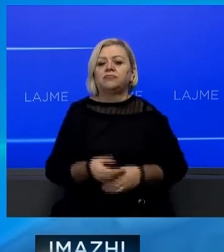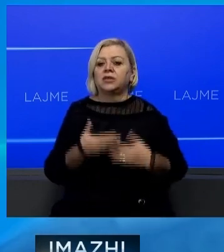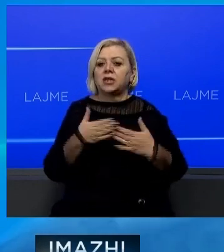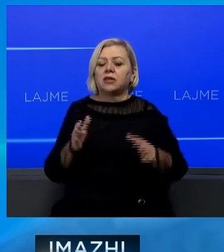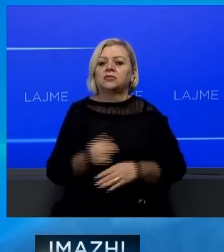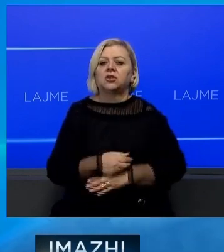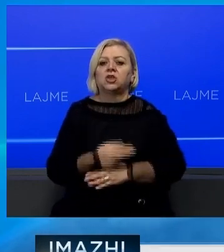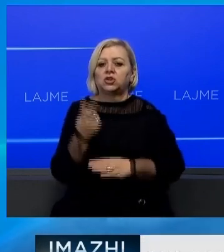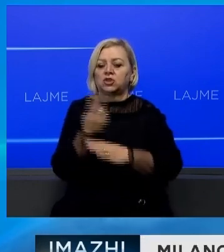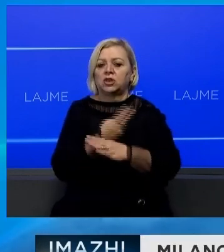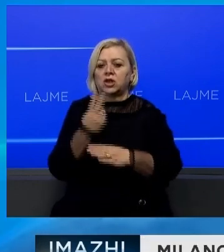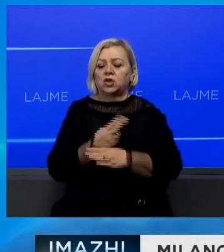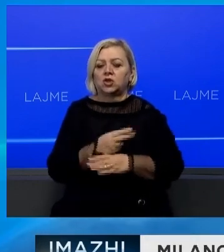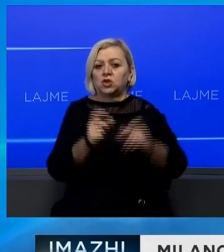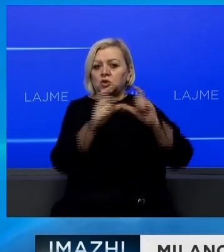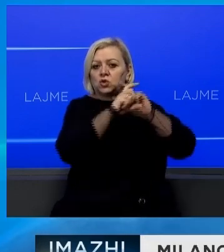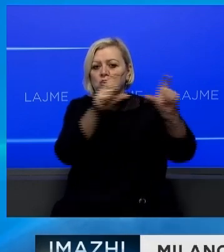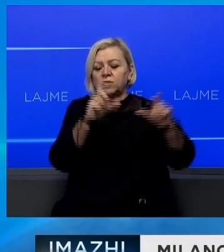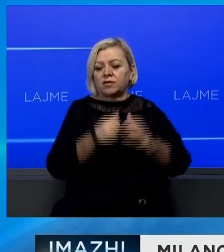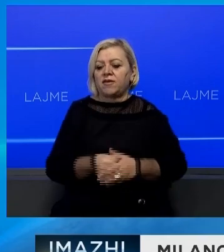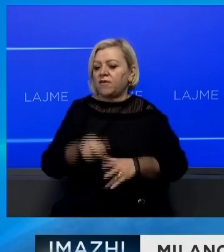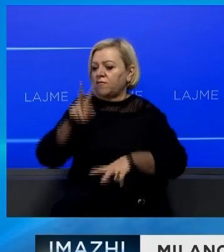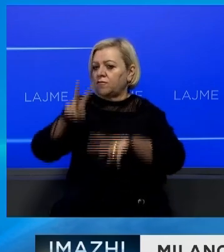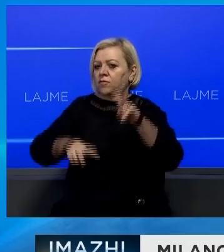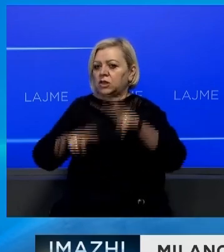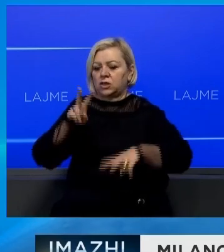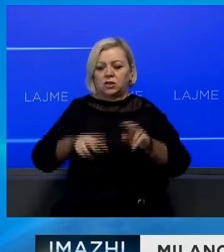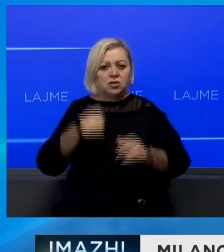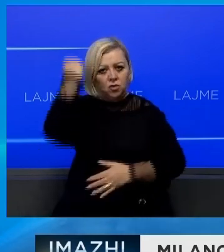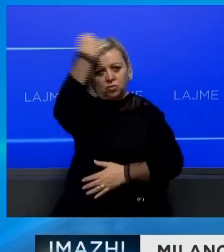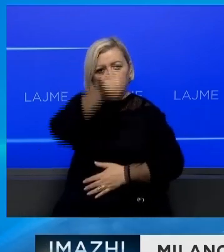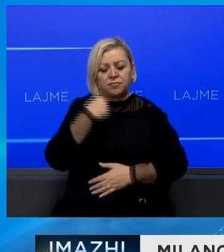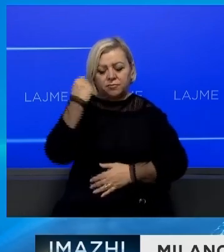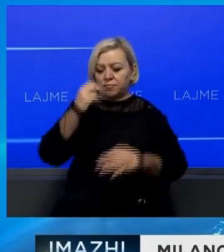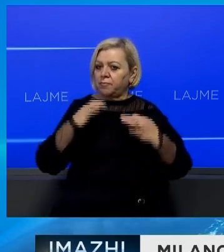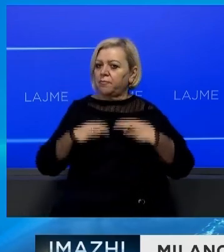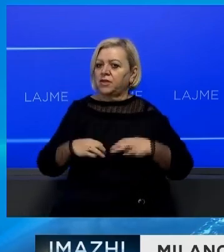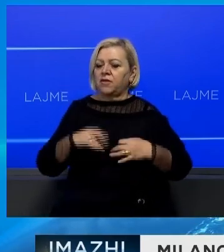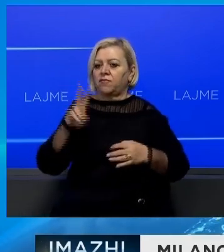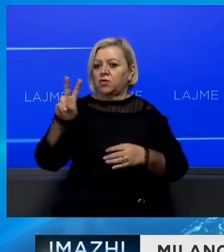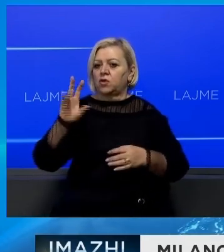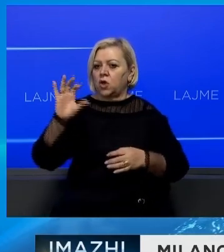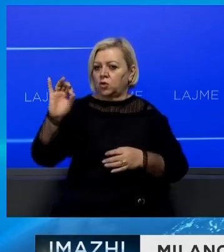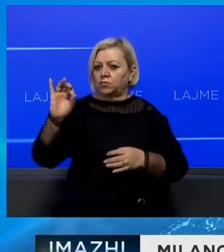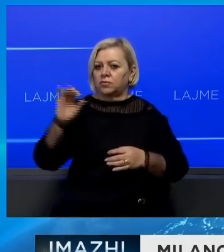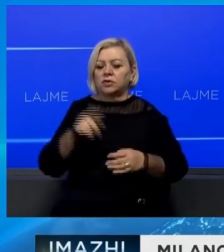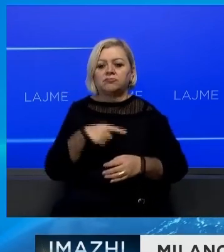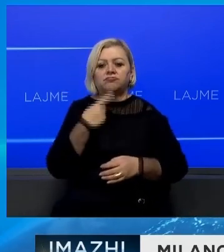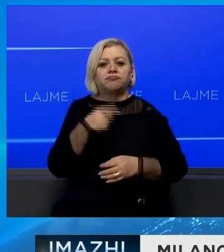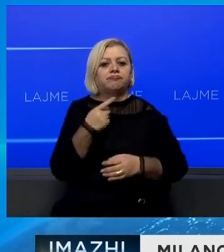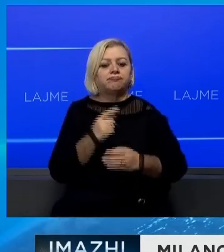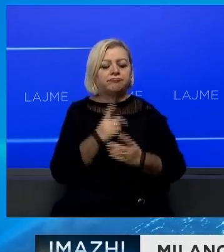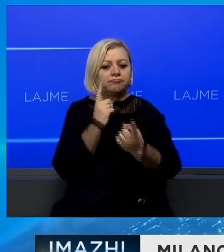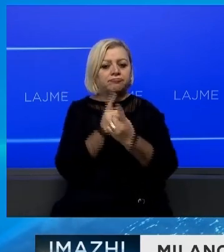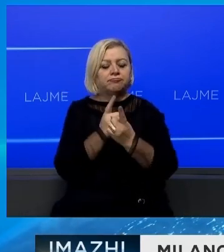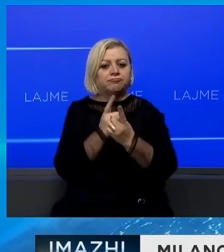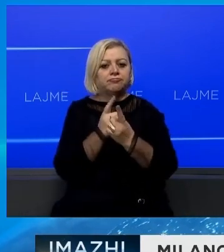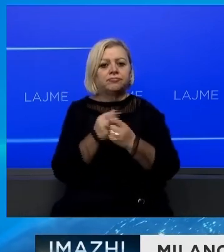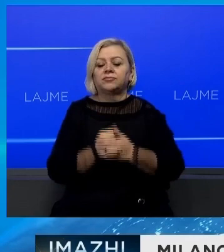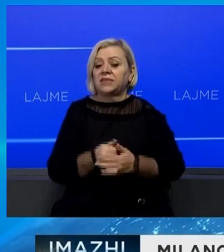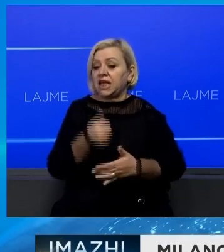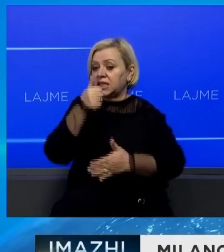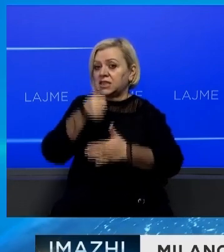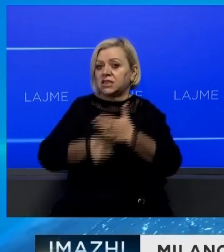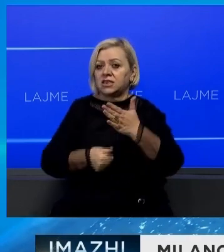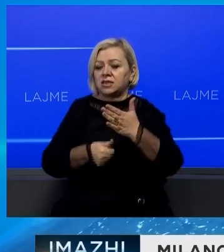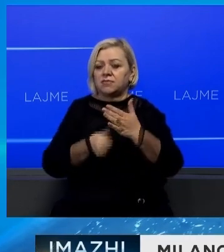të institucioneve të vendit gjatë vizitës e tij në Kosovë. Presidentja Vjosa Osmani ka deklaruar pas takimit se